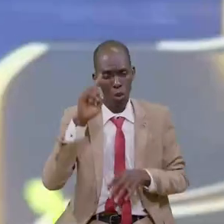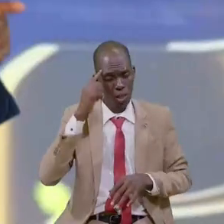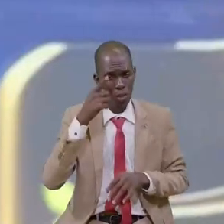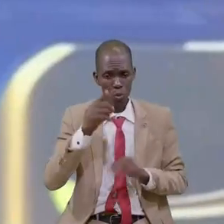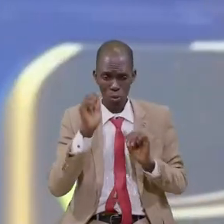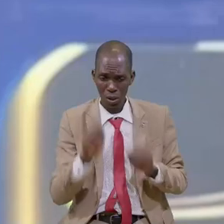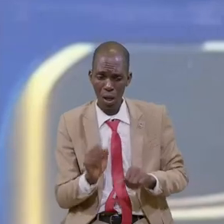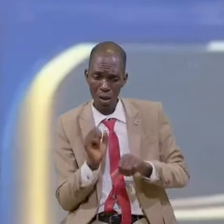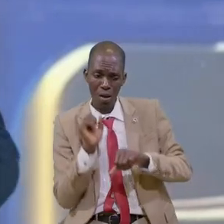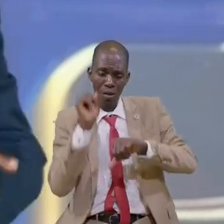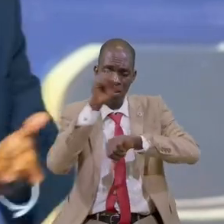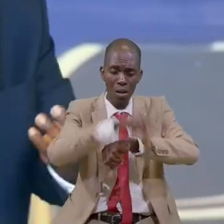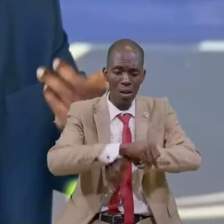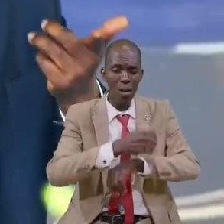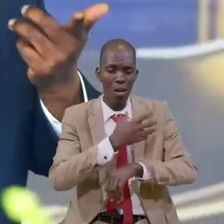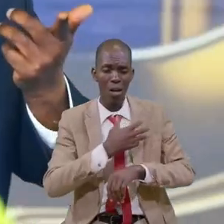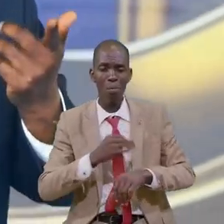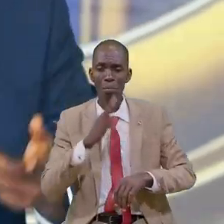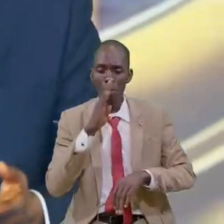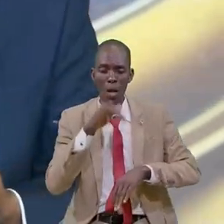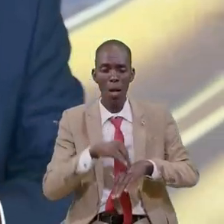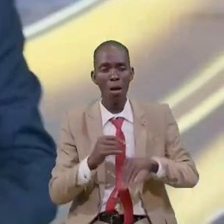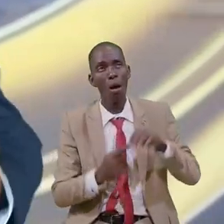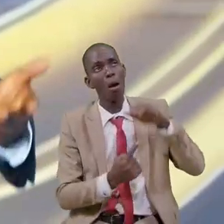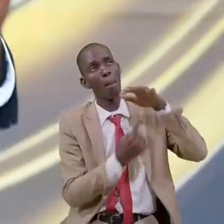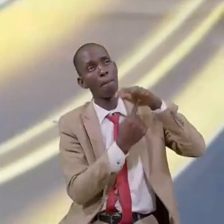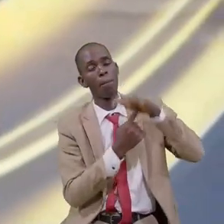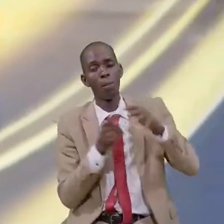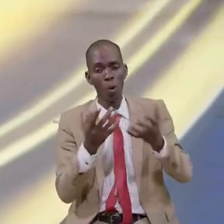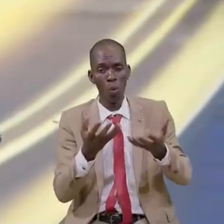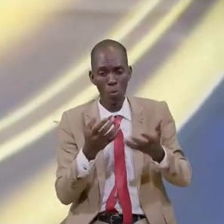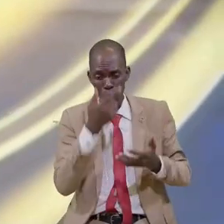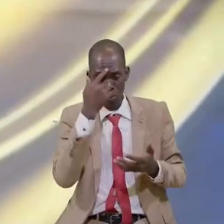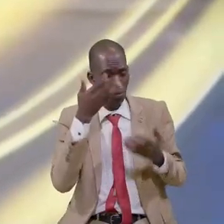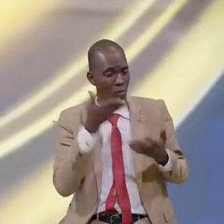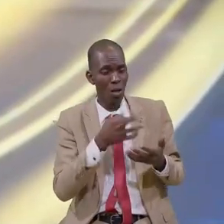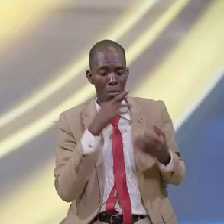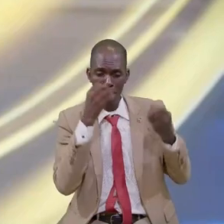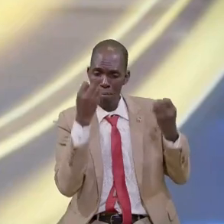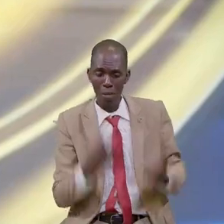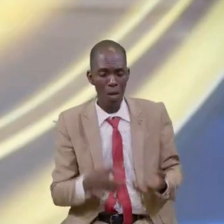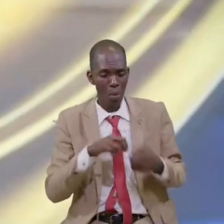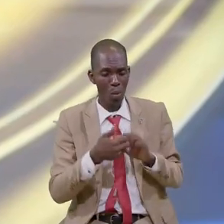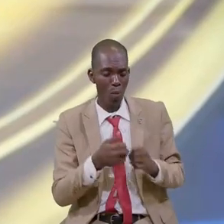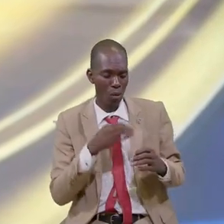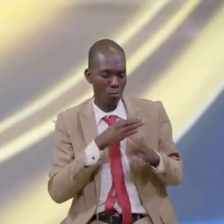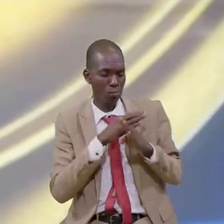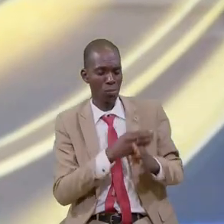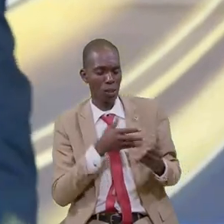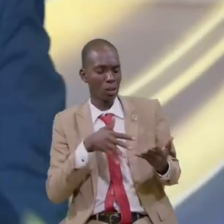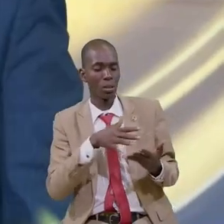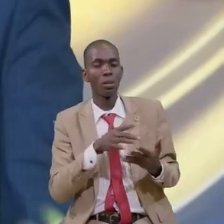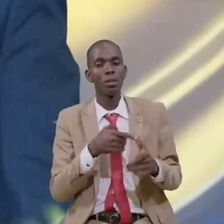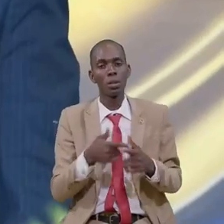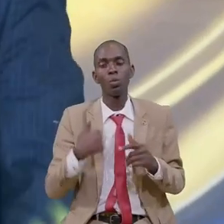vaincre et être là où tu dois être avec tous ces défis? Alors, en ce moment, nous disons non, mais